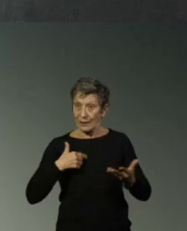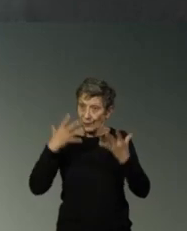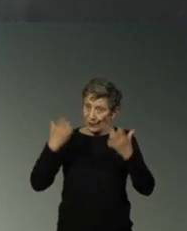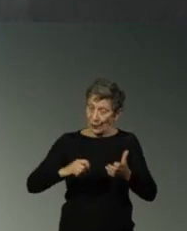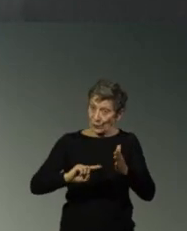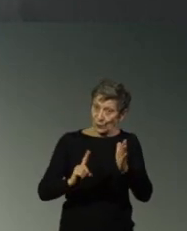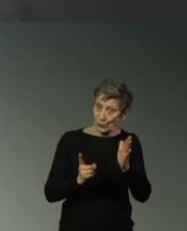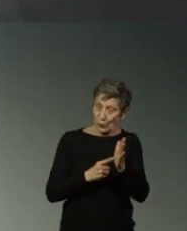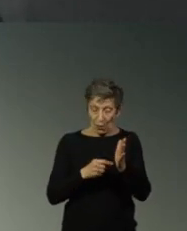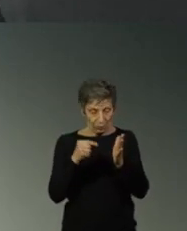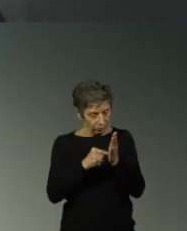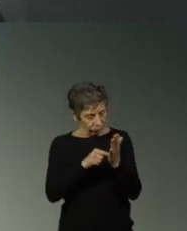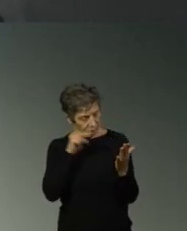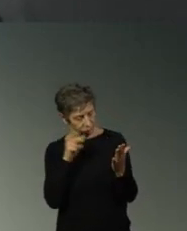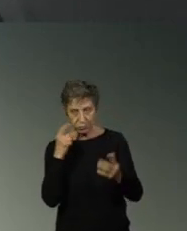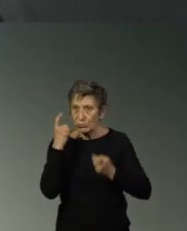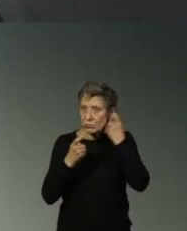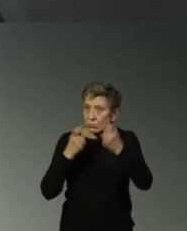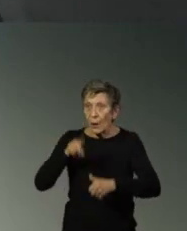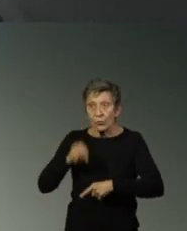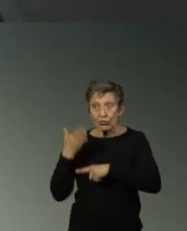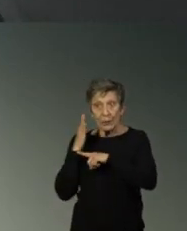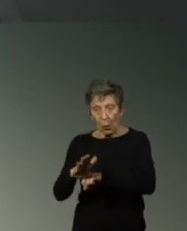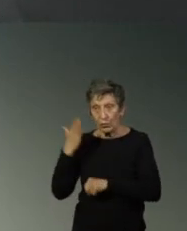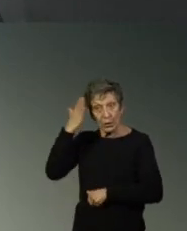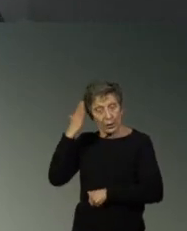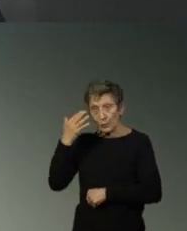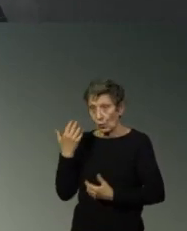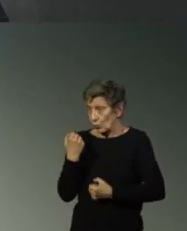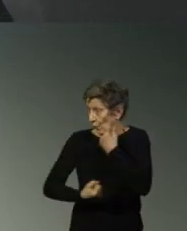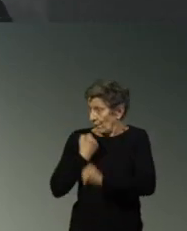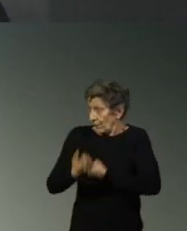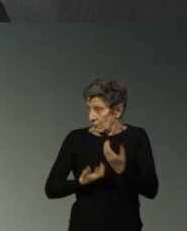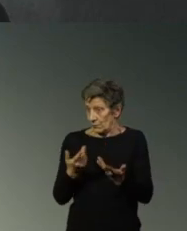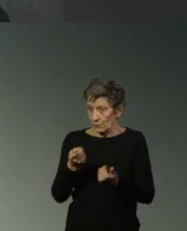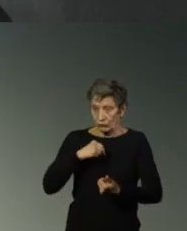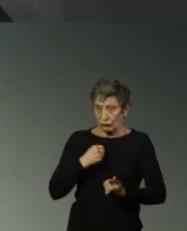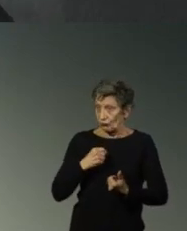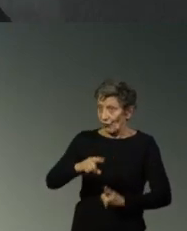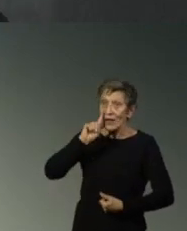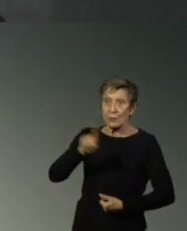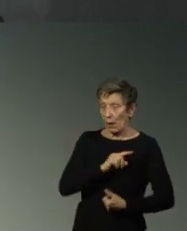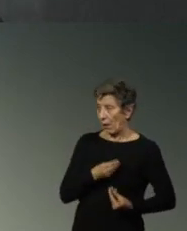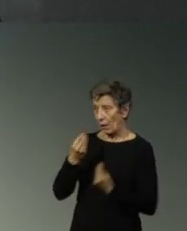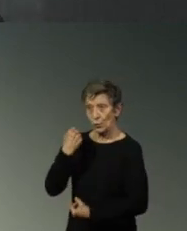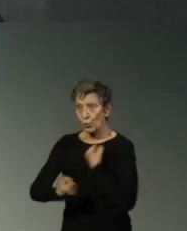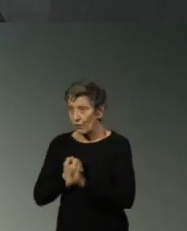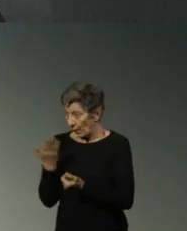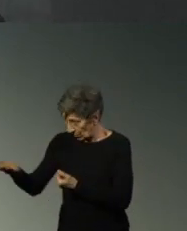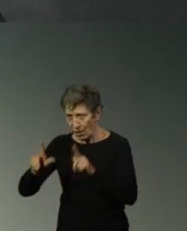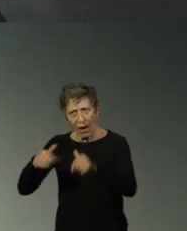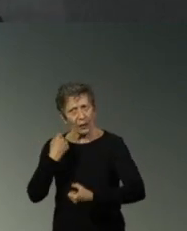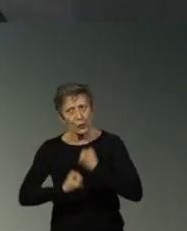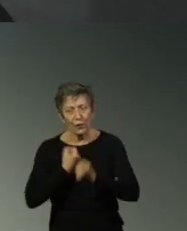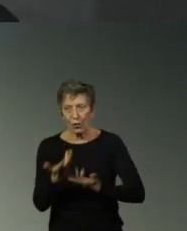d'essayer d'une manière ou d'une autre de montrer que les animaux souffrent quand on les met en situation de souffrir de façon volontaire, quoi. Donc on est obligé